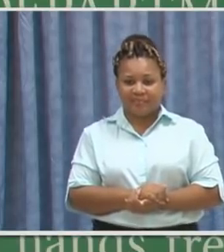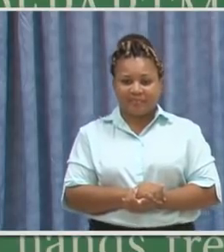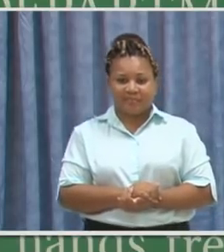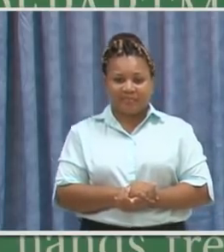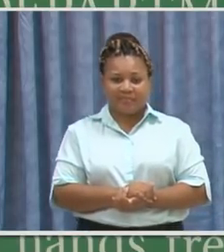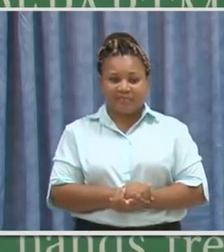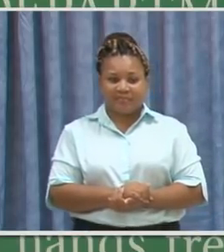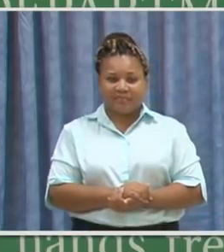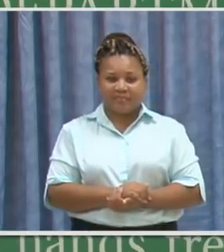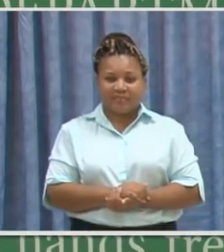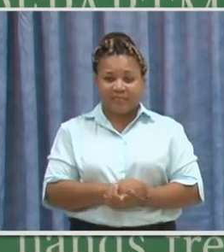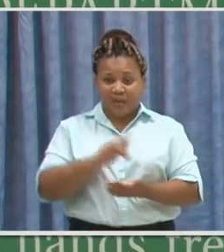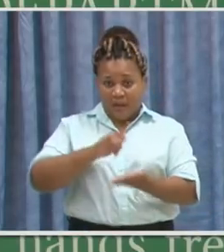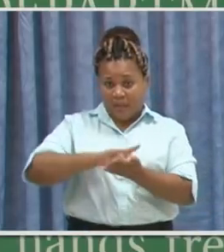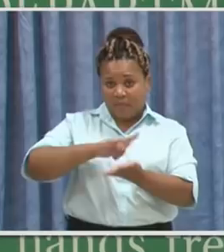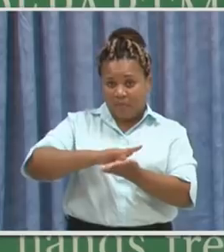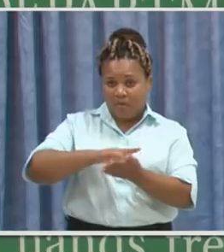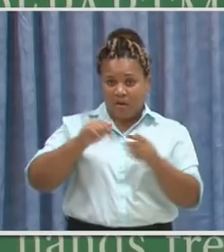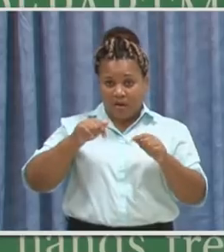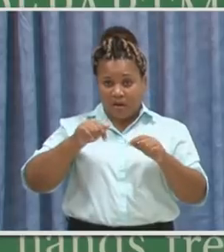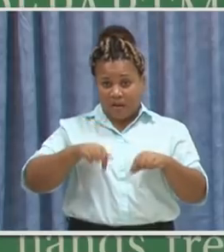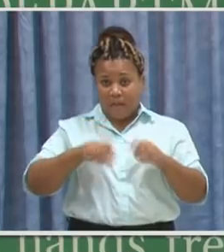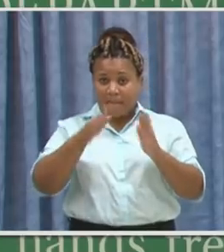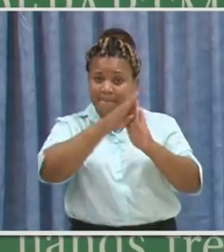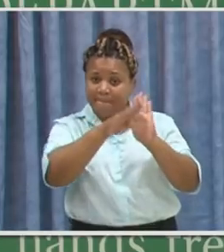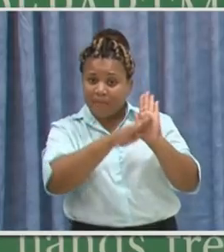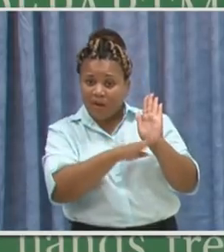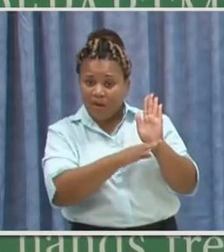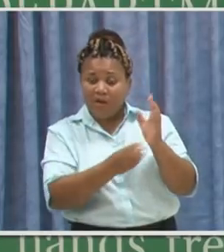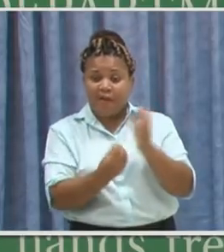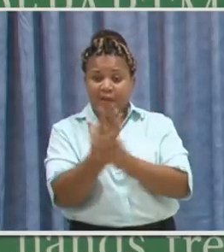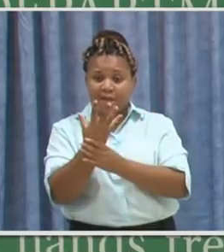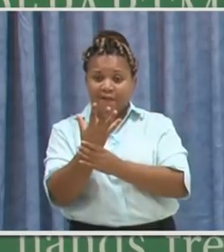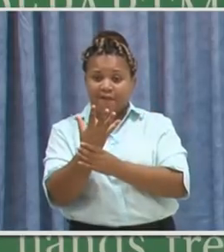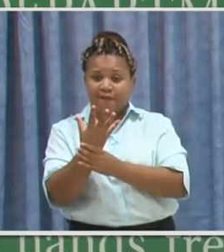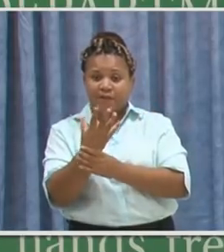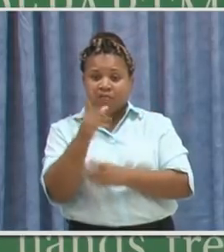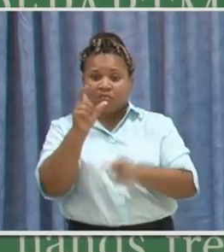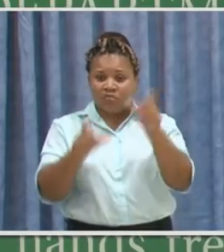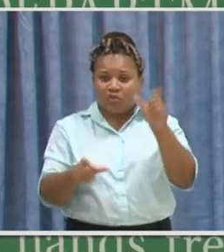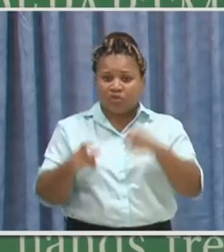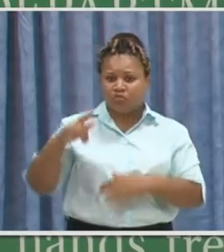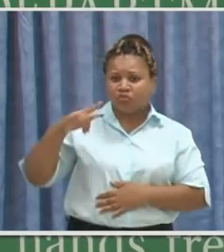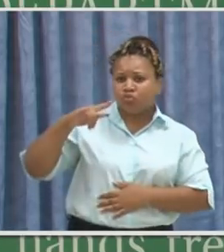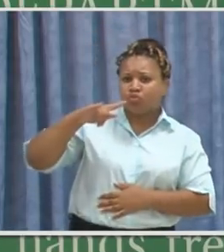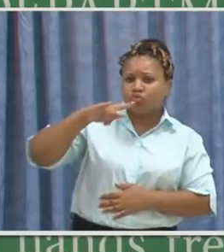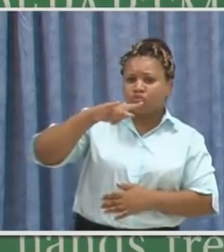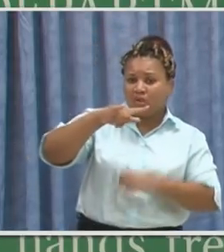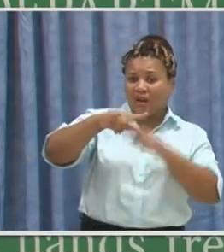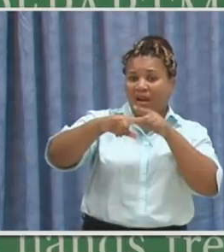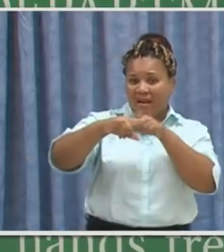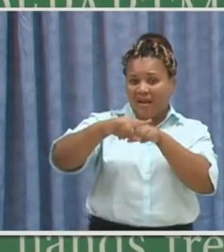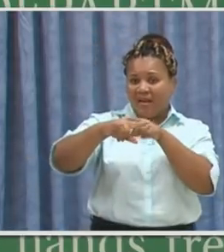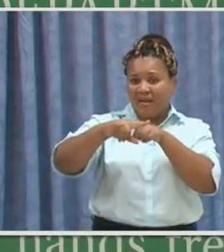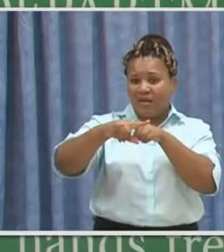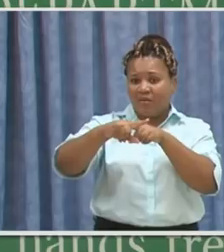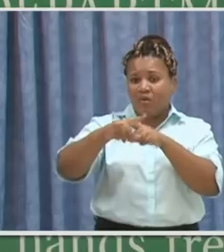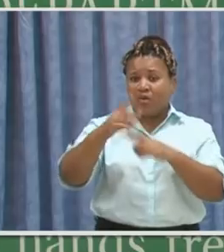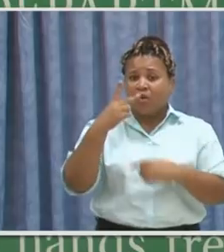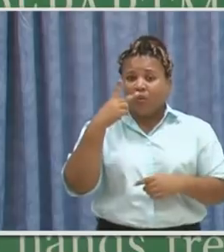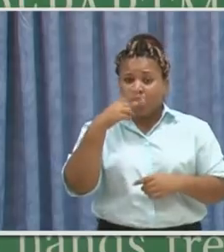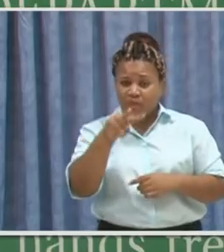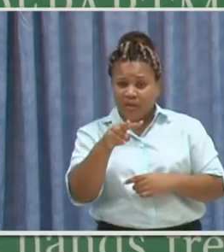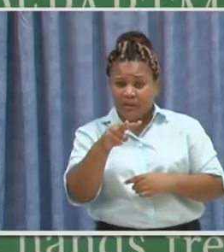il est pour venir ça pour quotidien après même si l'activité commerciale peut commencer en